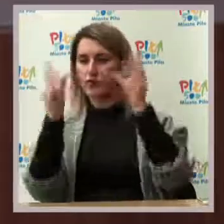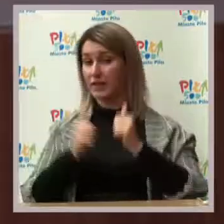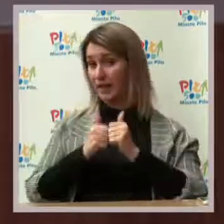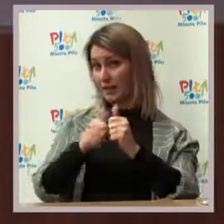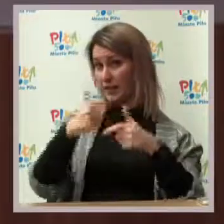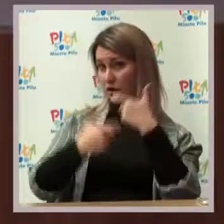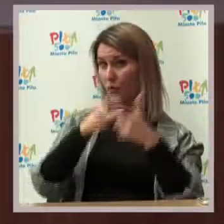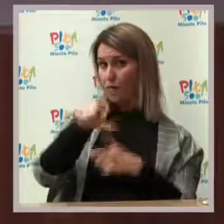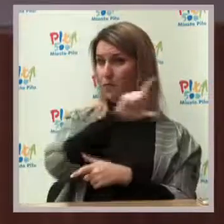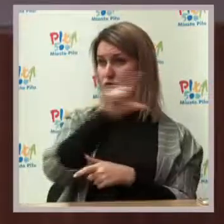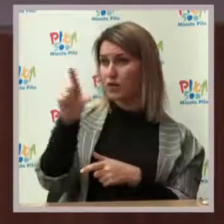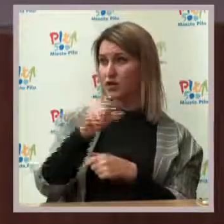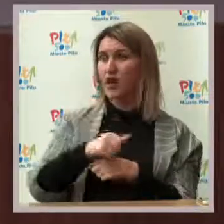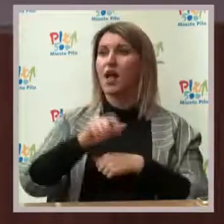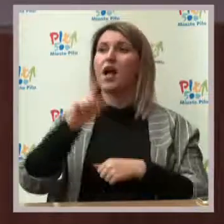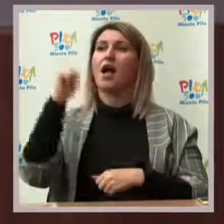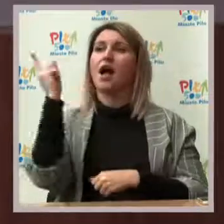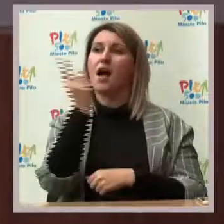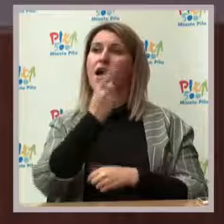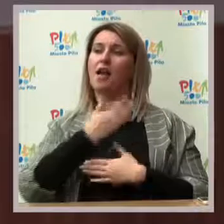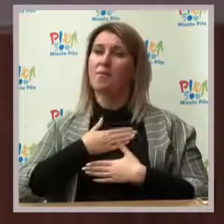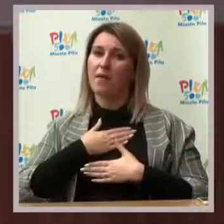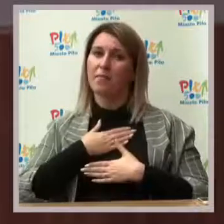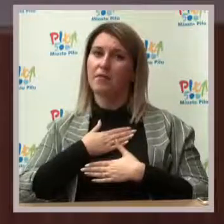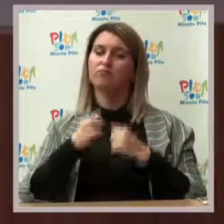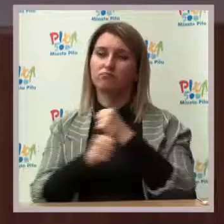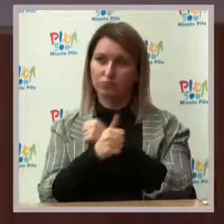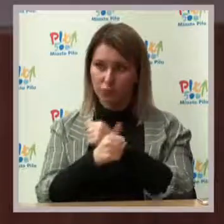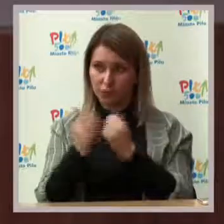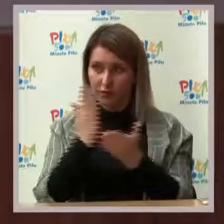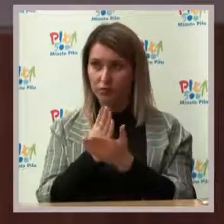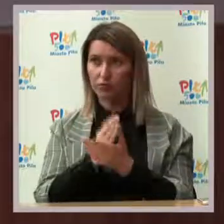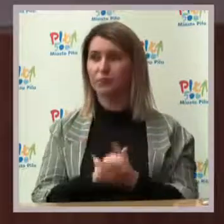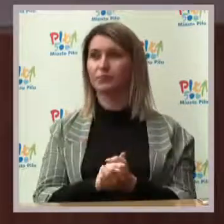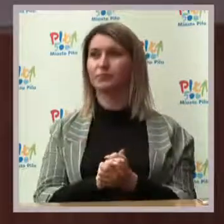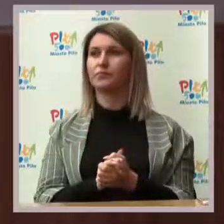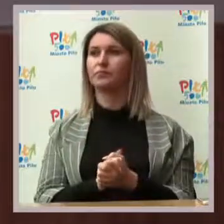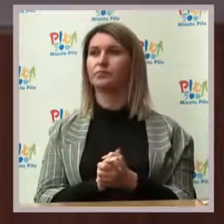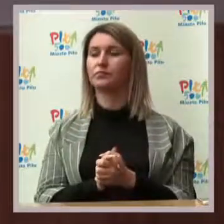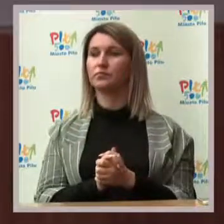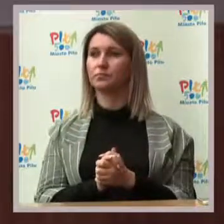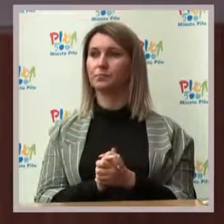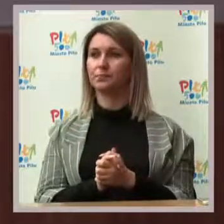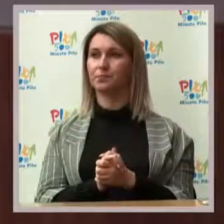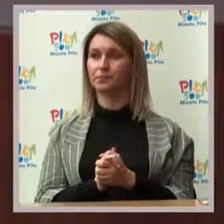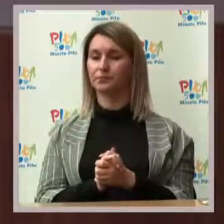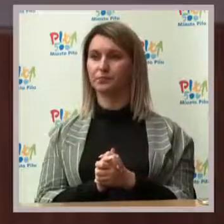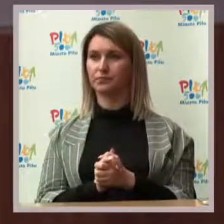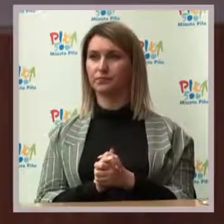czasie, ale mamy do tego gotową dokumentację. Z takich miękkich